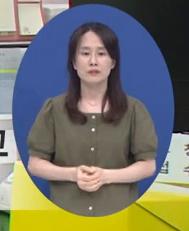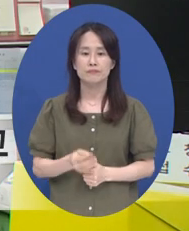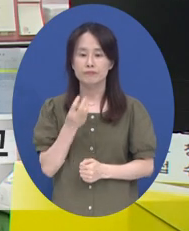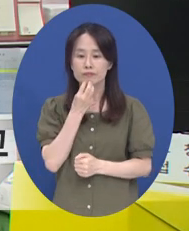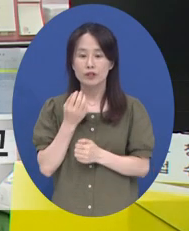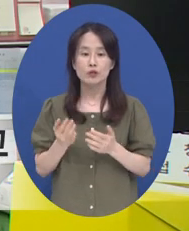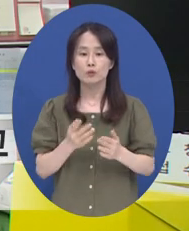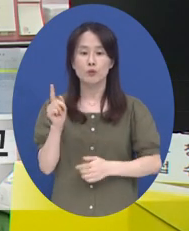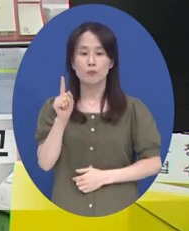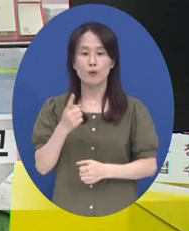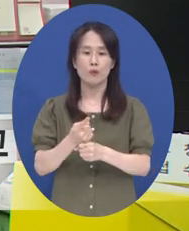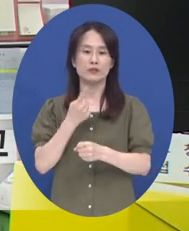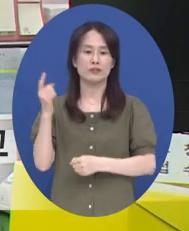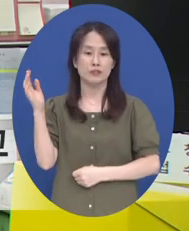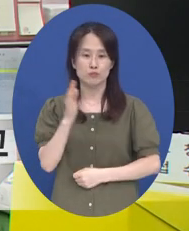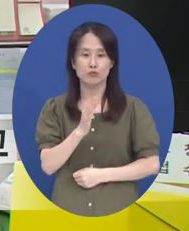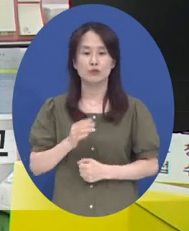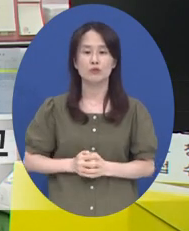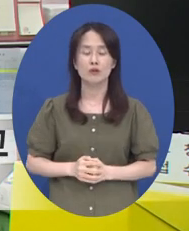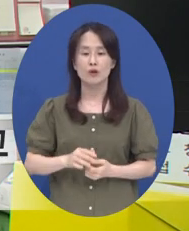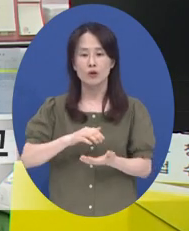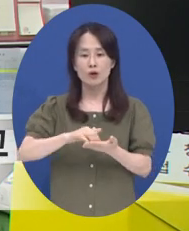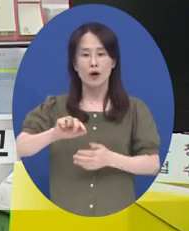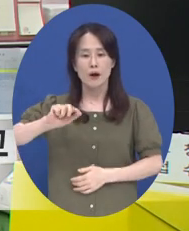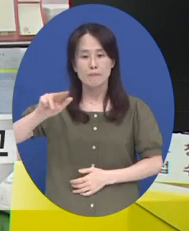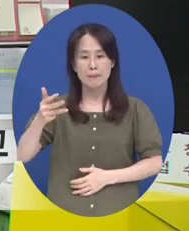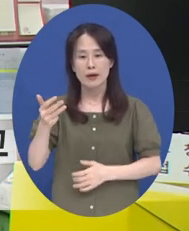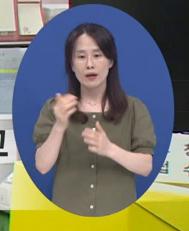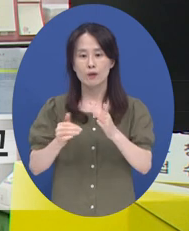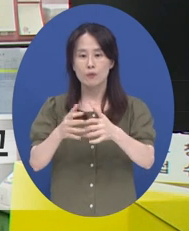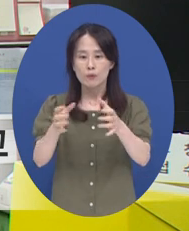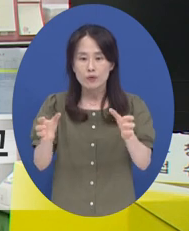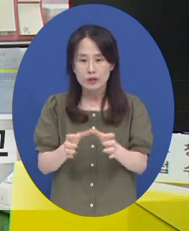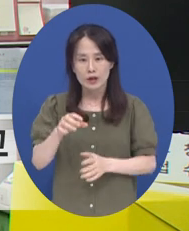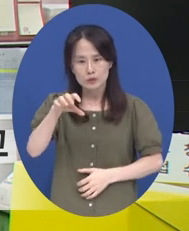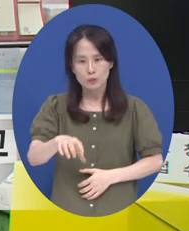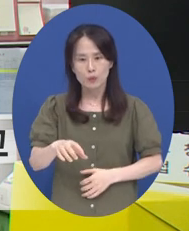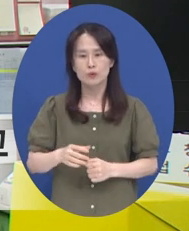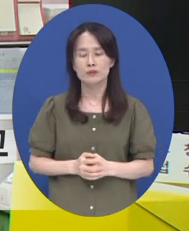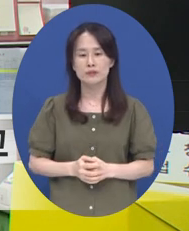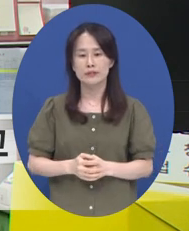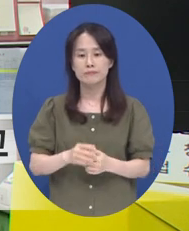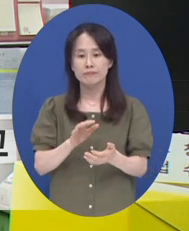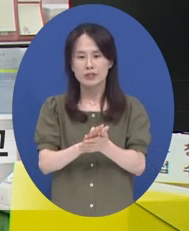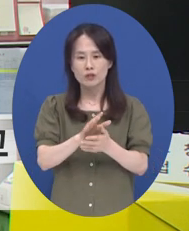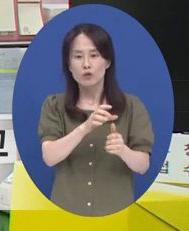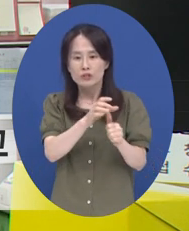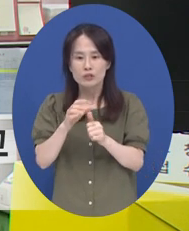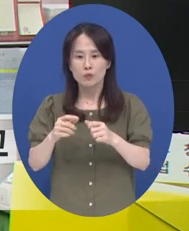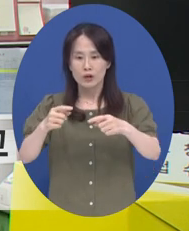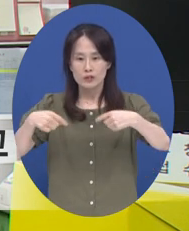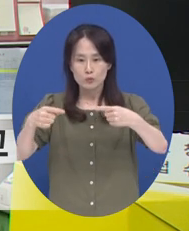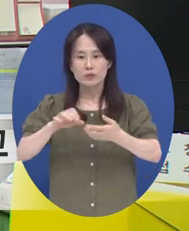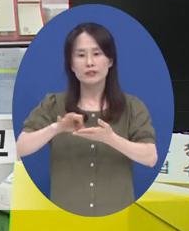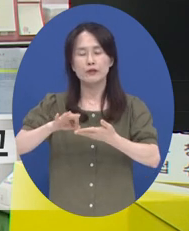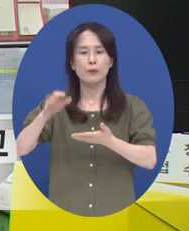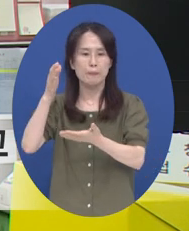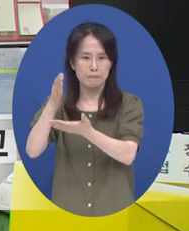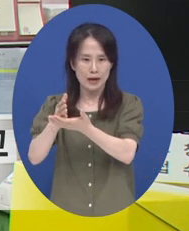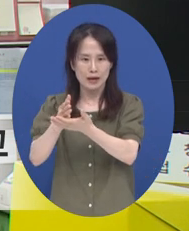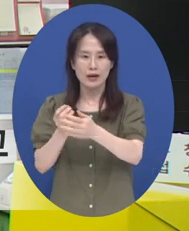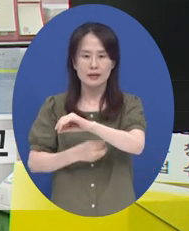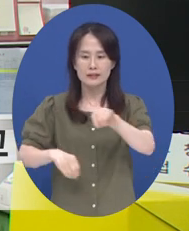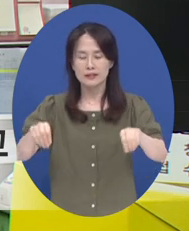지어진 아래부터 경기 돈의 800여 공공기관의 이 감열지 사용을 자제하고 어